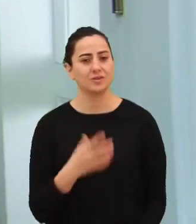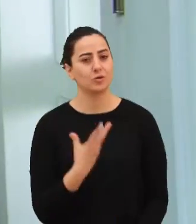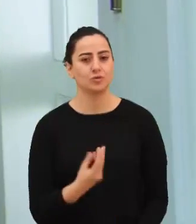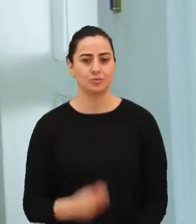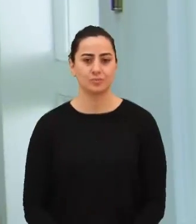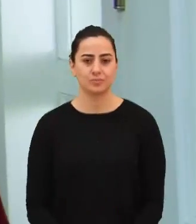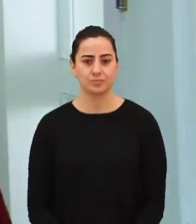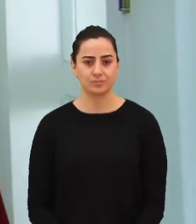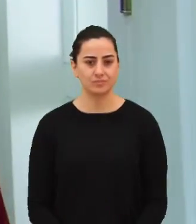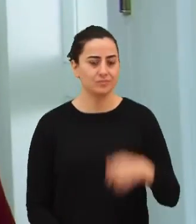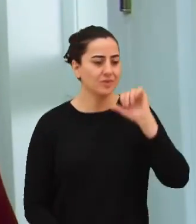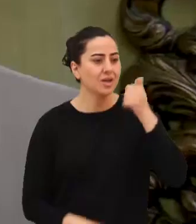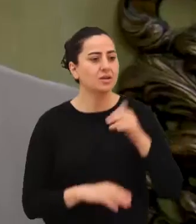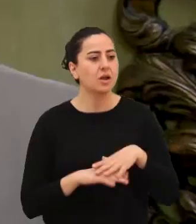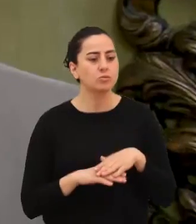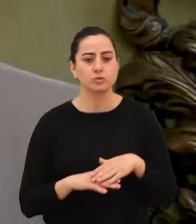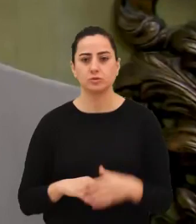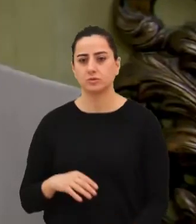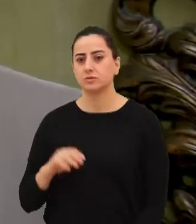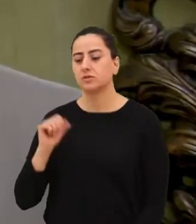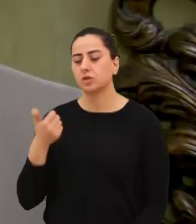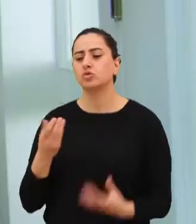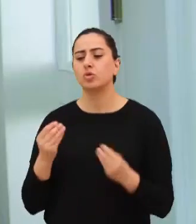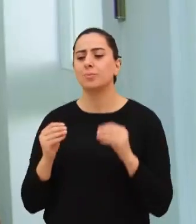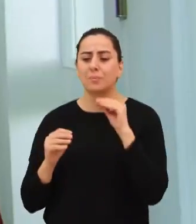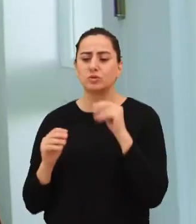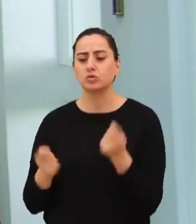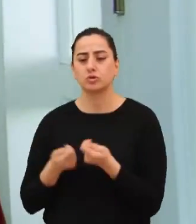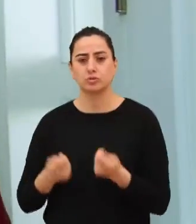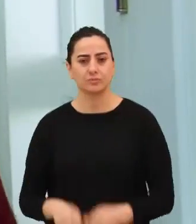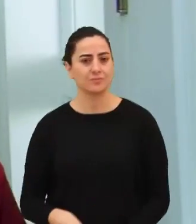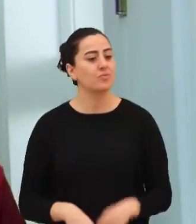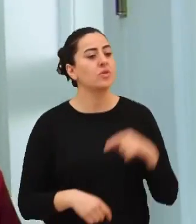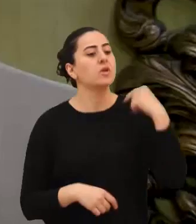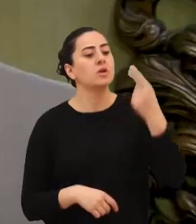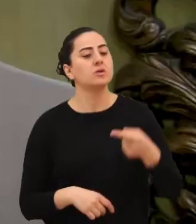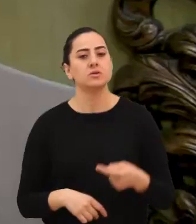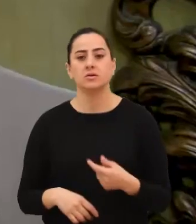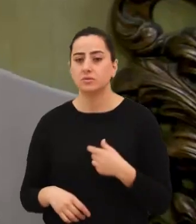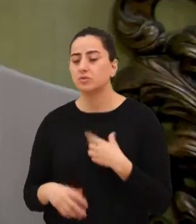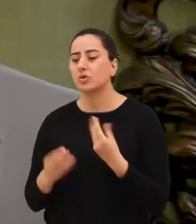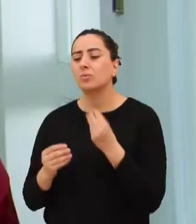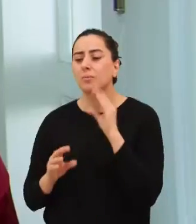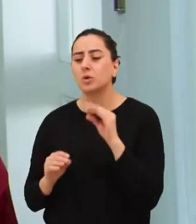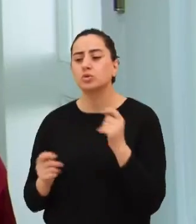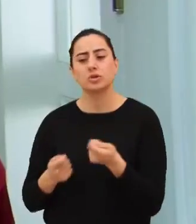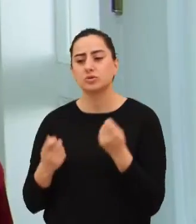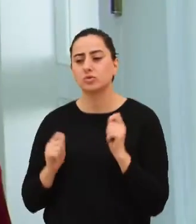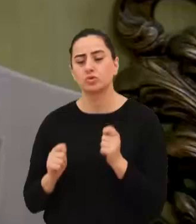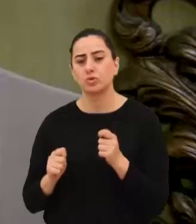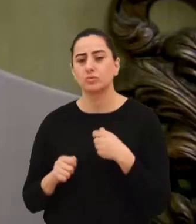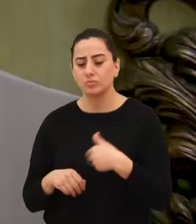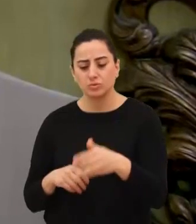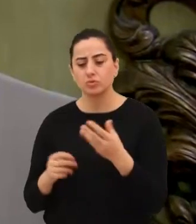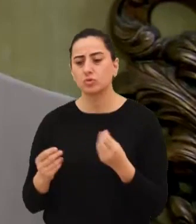Görüşürüz. Yarın ne yapıyorsun? Yarın çok meşgulam. Ertesi günü? Ertesi günde çok meşgulam. Ümumiyetle bu hafta